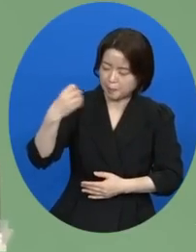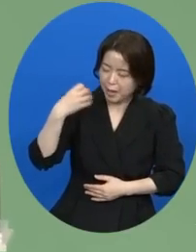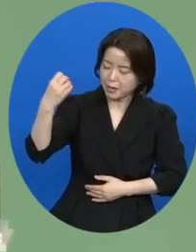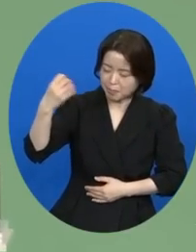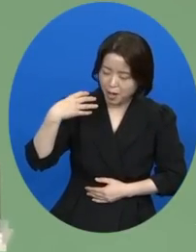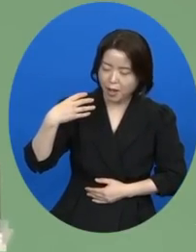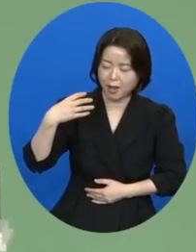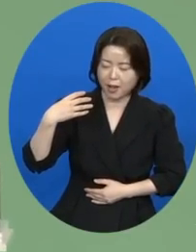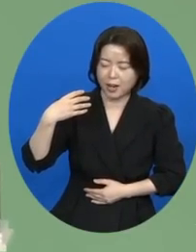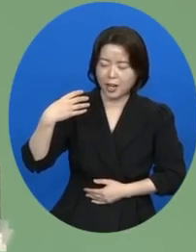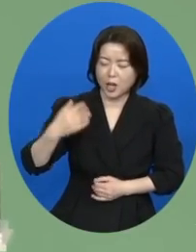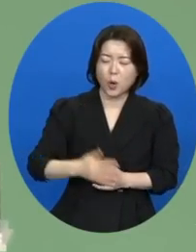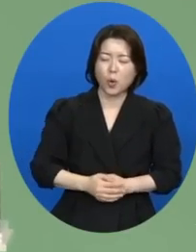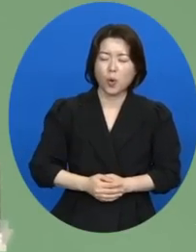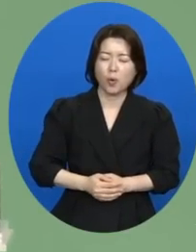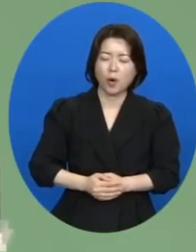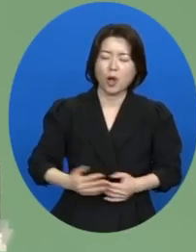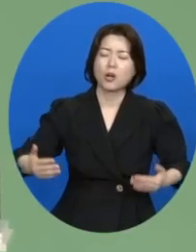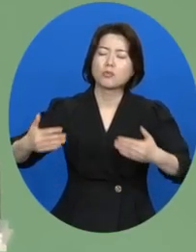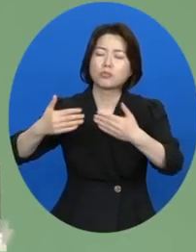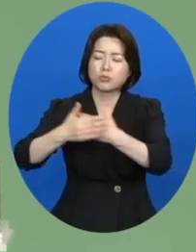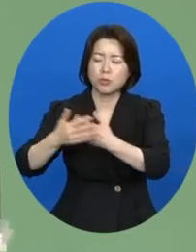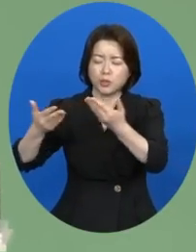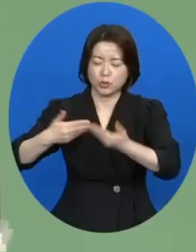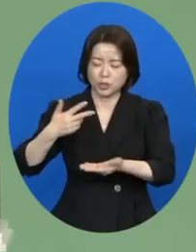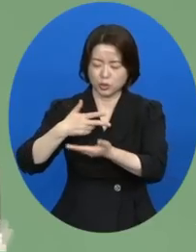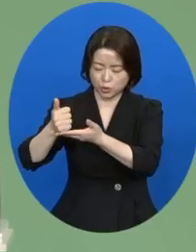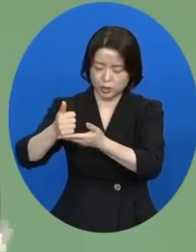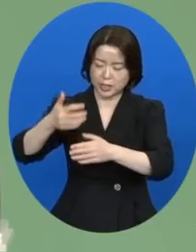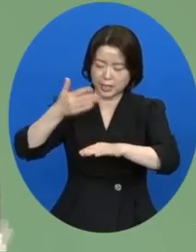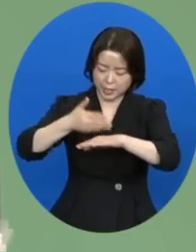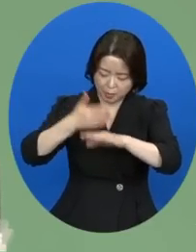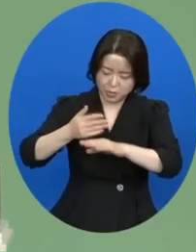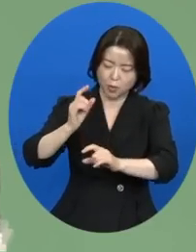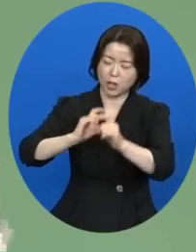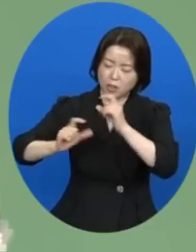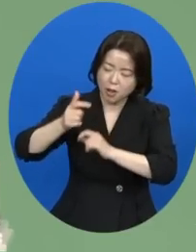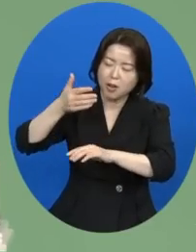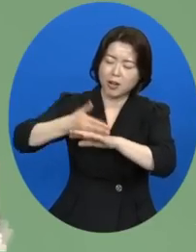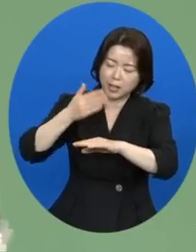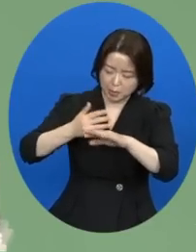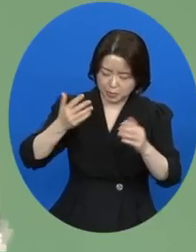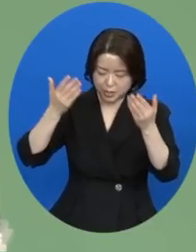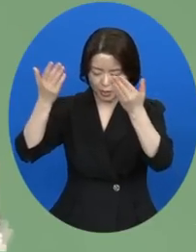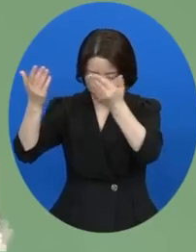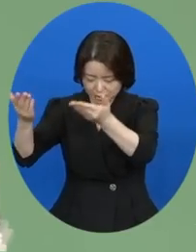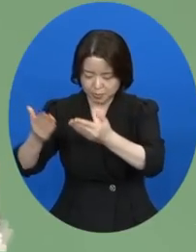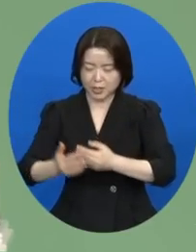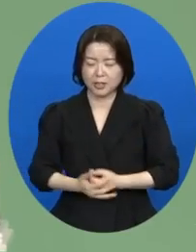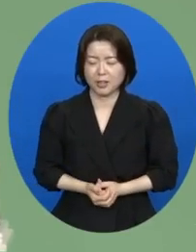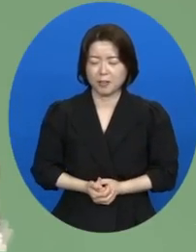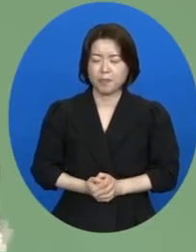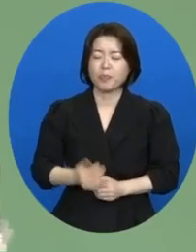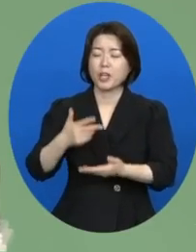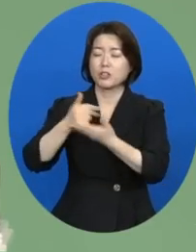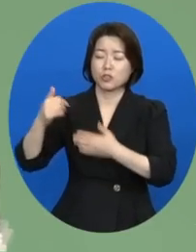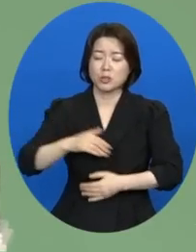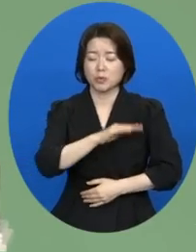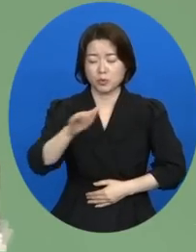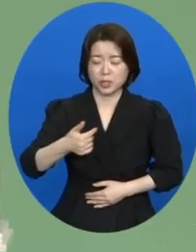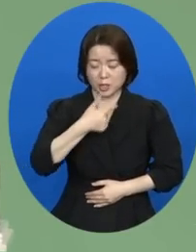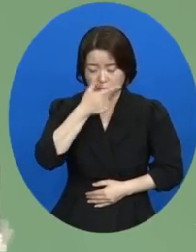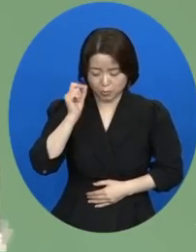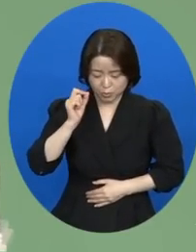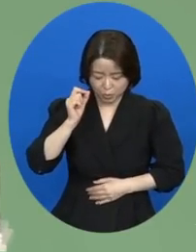주시며 부모 주시는 주님께 감사와 또 감사를 드립니다. 주님, 우리